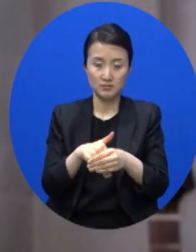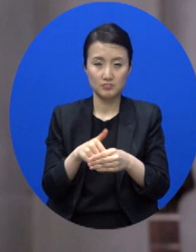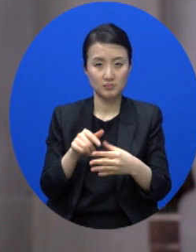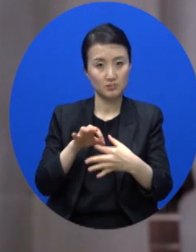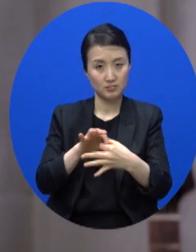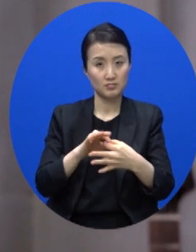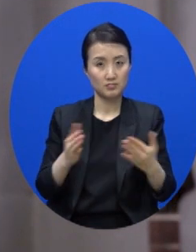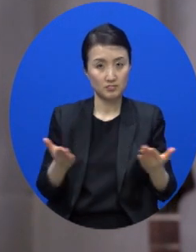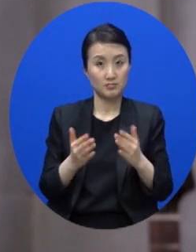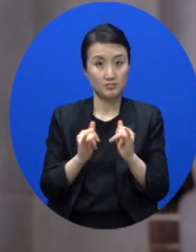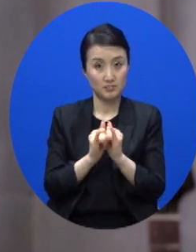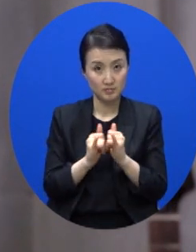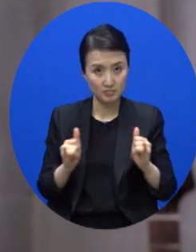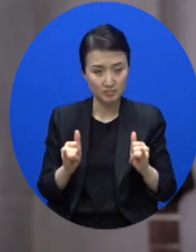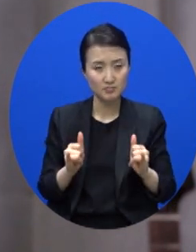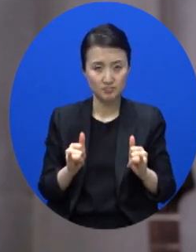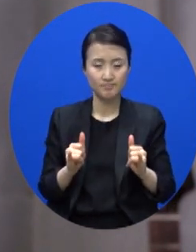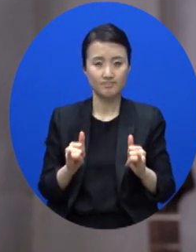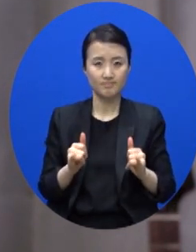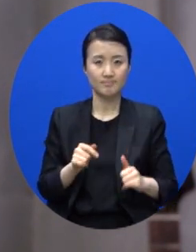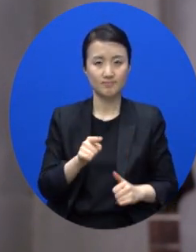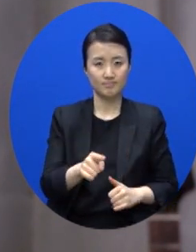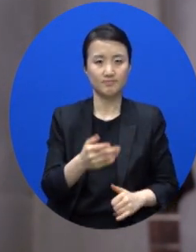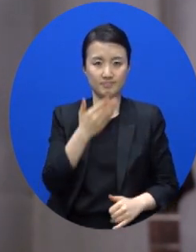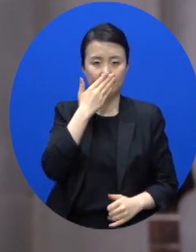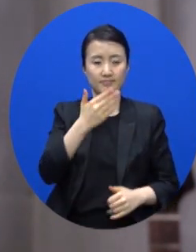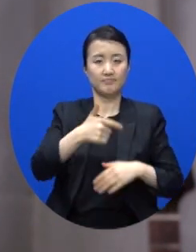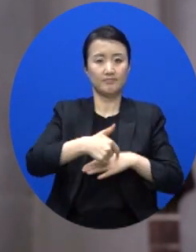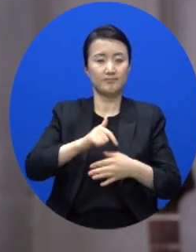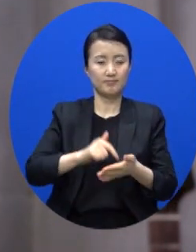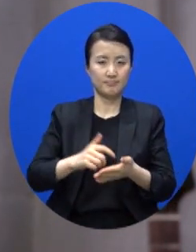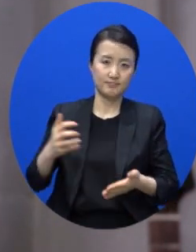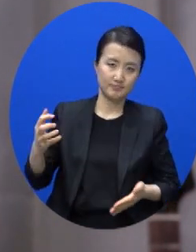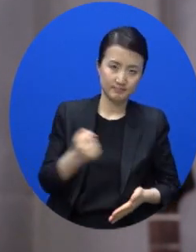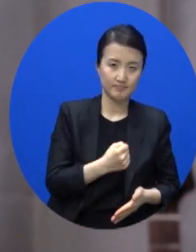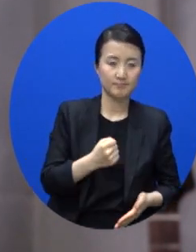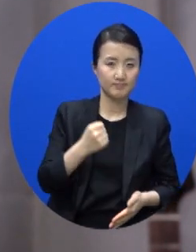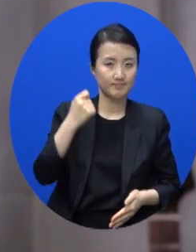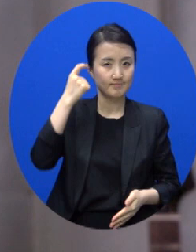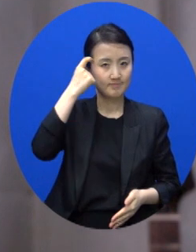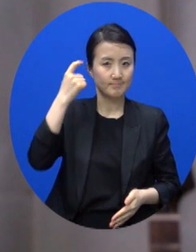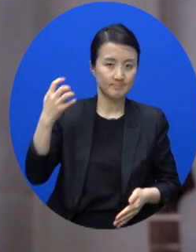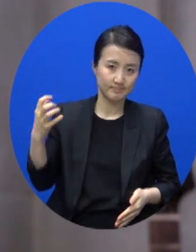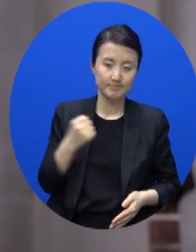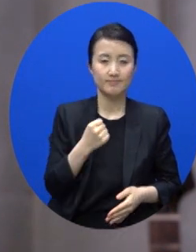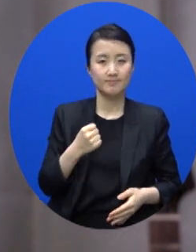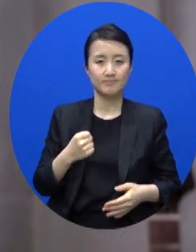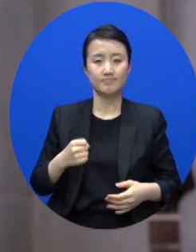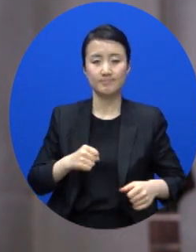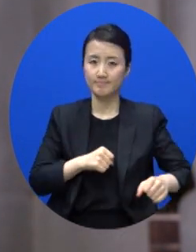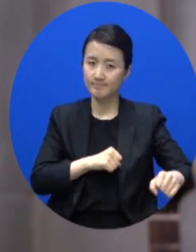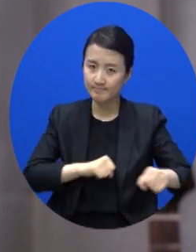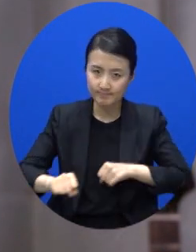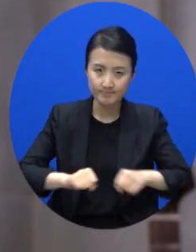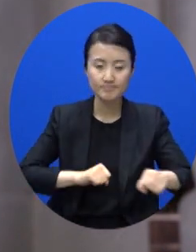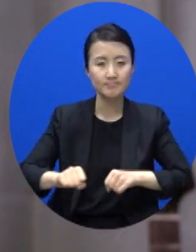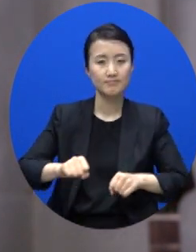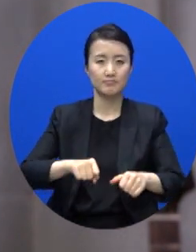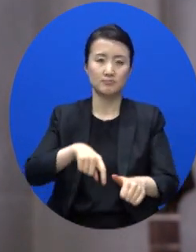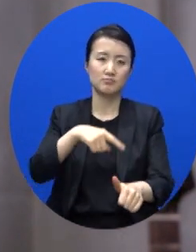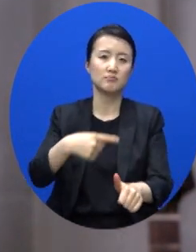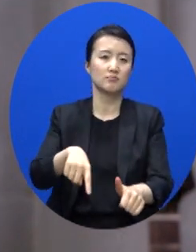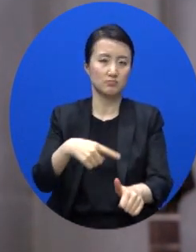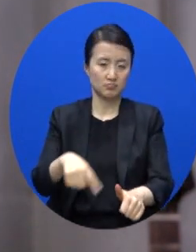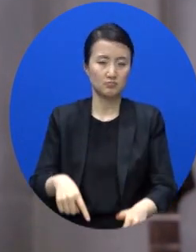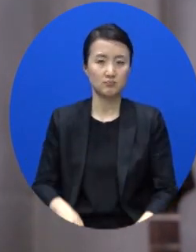가지고 이렇게 교육도 시켜야 되고 하는 데 있어서 기능만